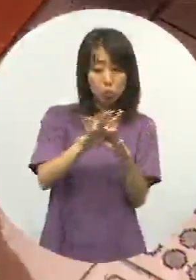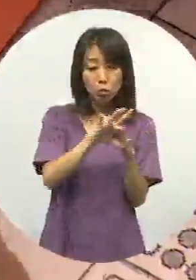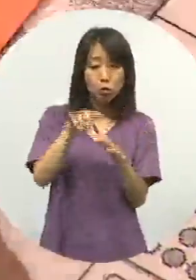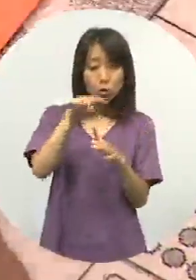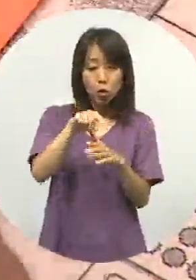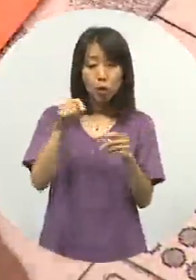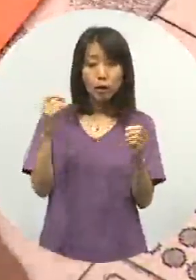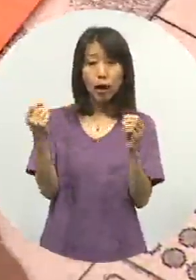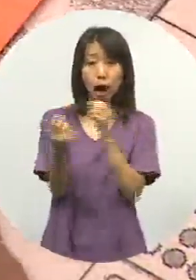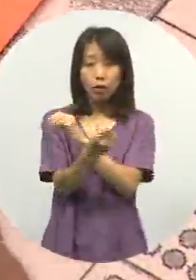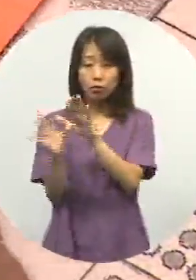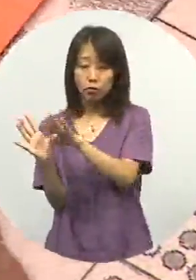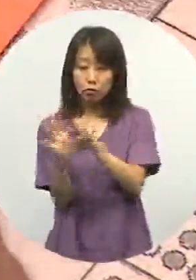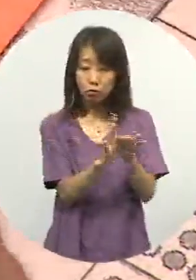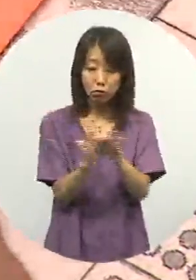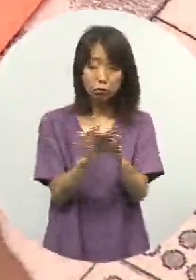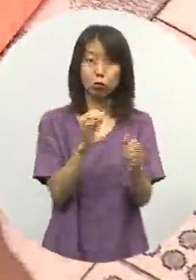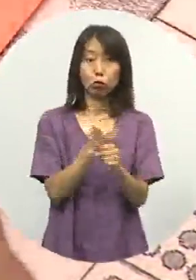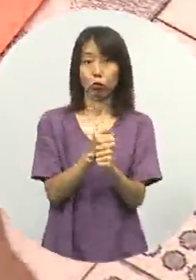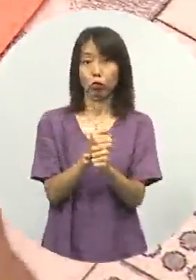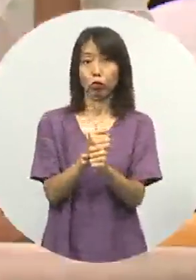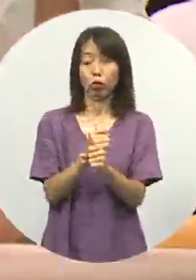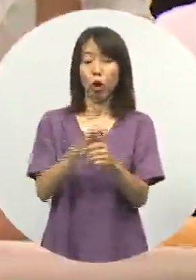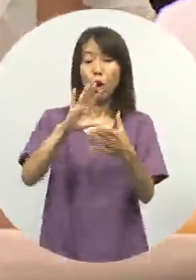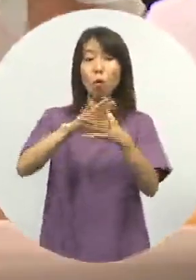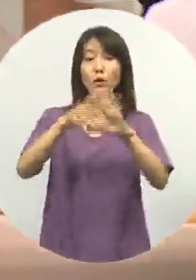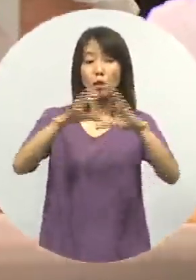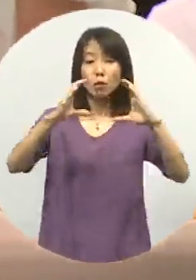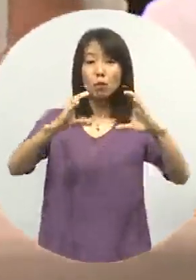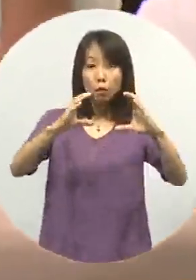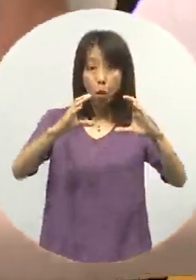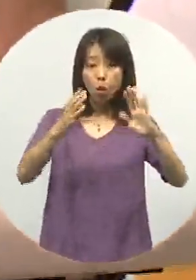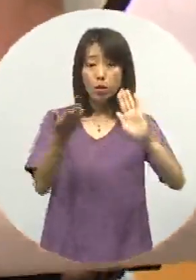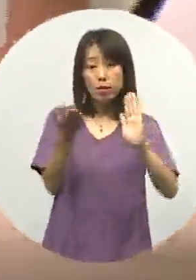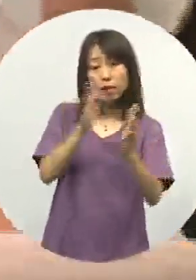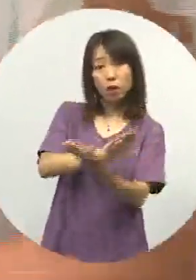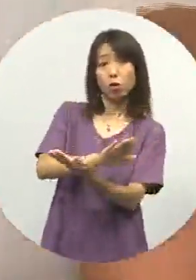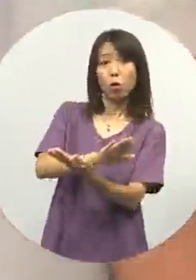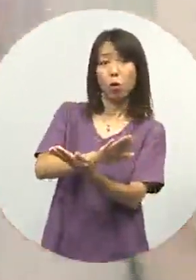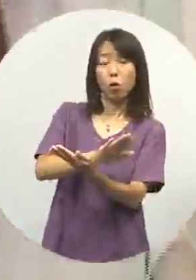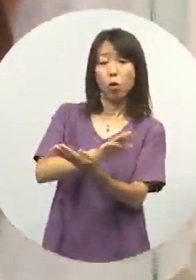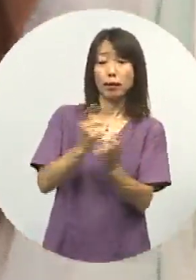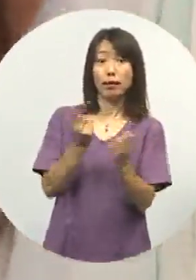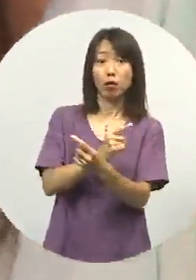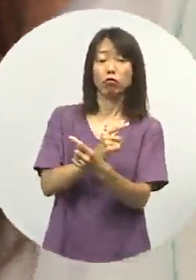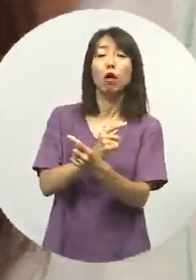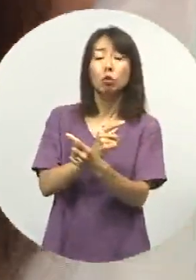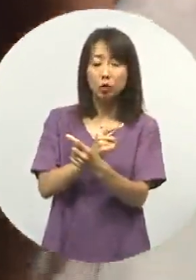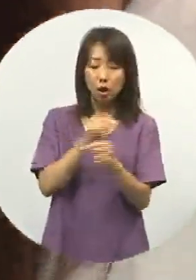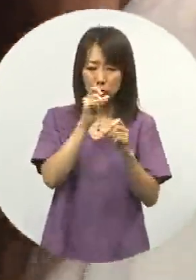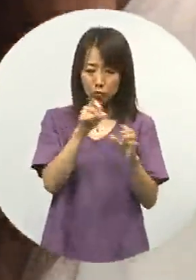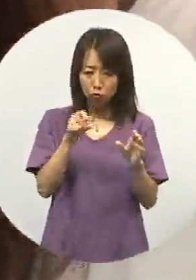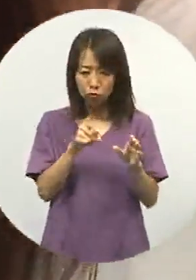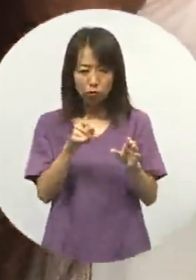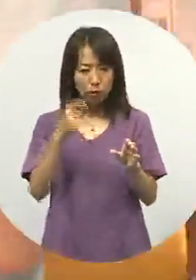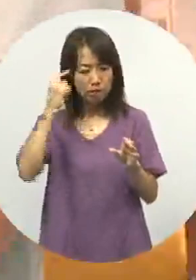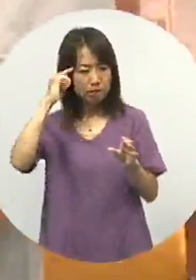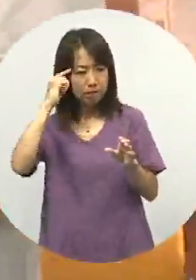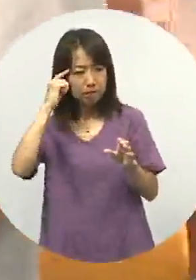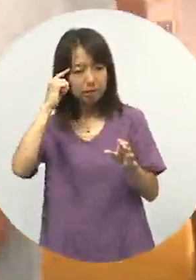。また文字も左右対称になるので、点字を打つのにはかなり頭を使うのです